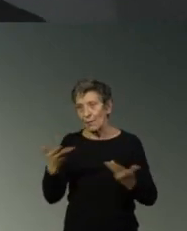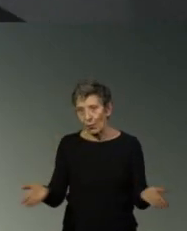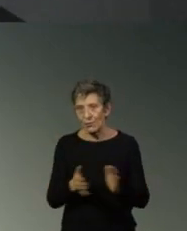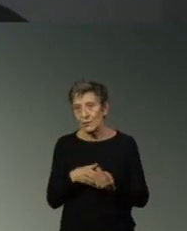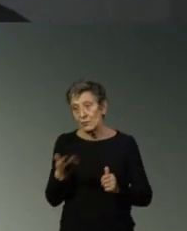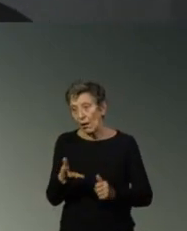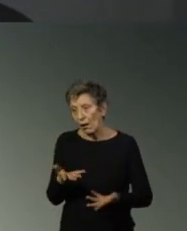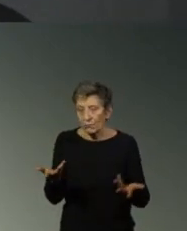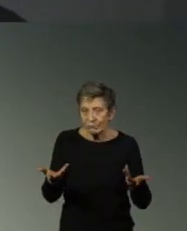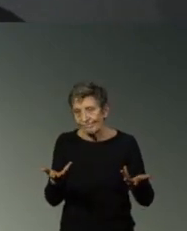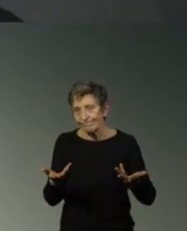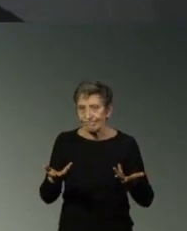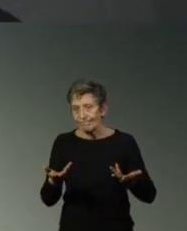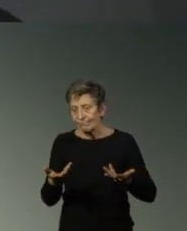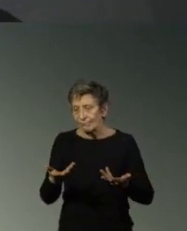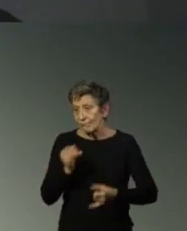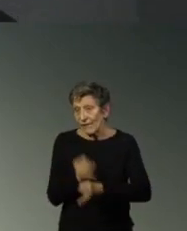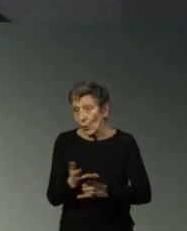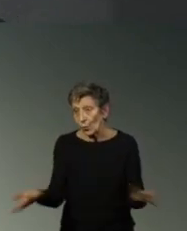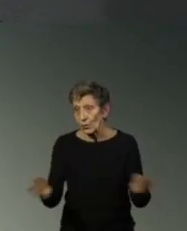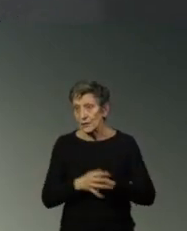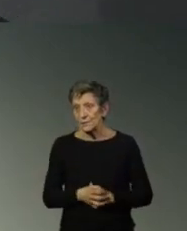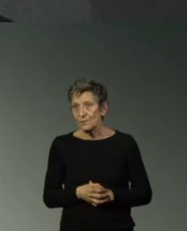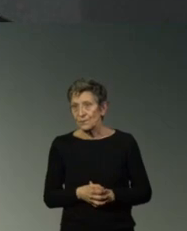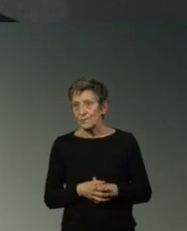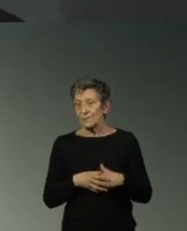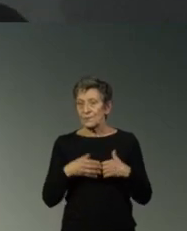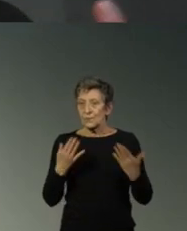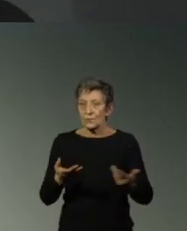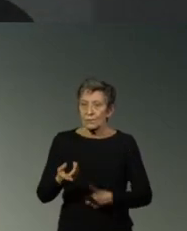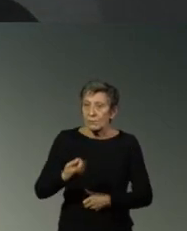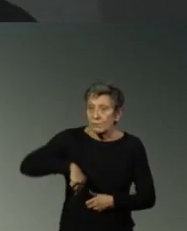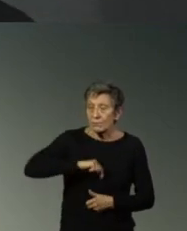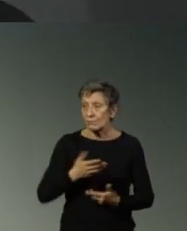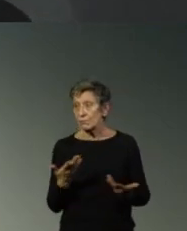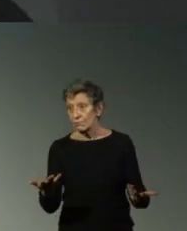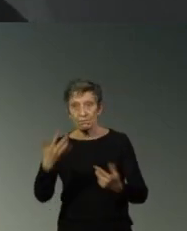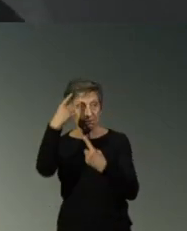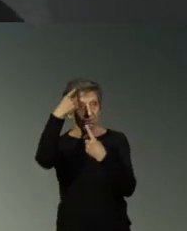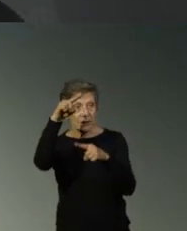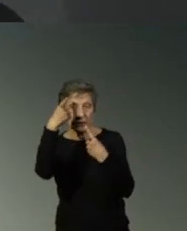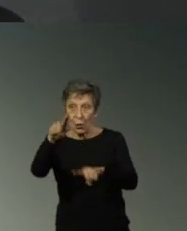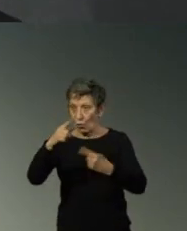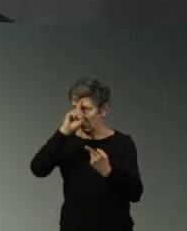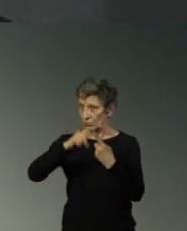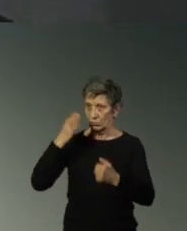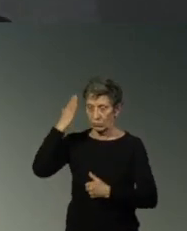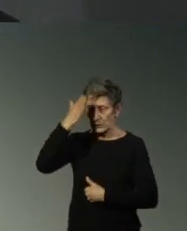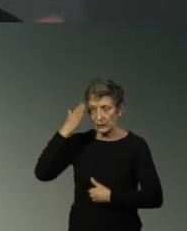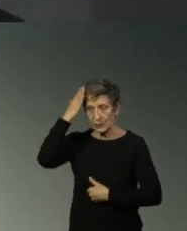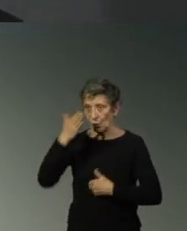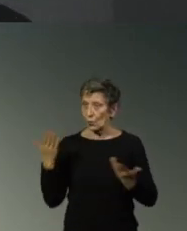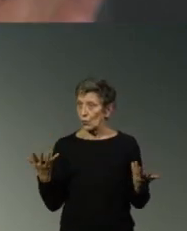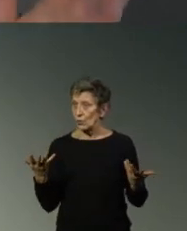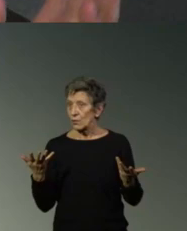trompeur, et de façon volontaire, trompeur. Donc, nous autres, et on est très nombreux, tous les militants dits de la cause animale, je n'en